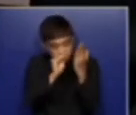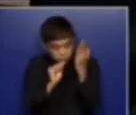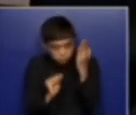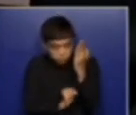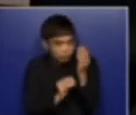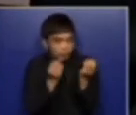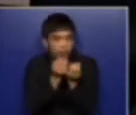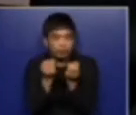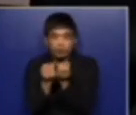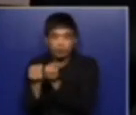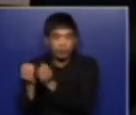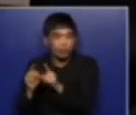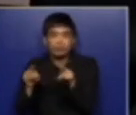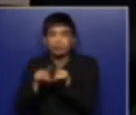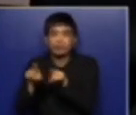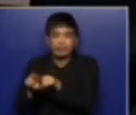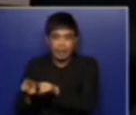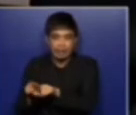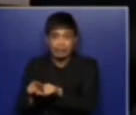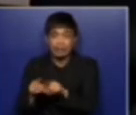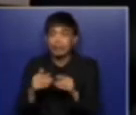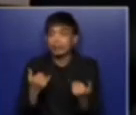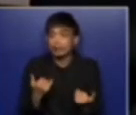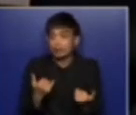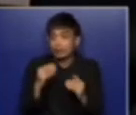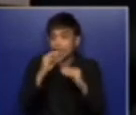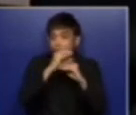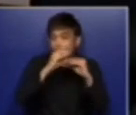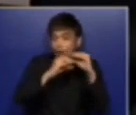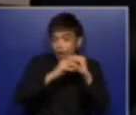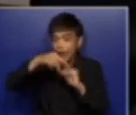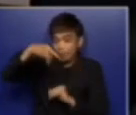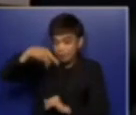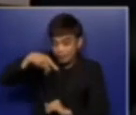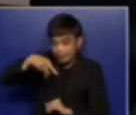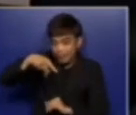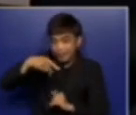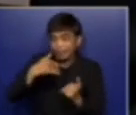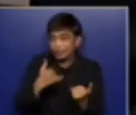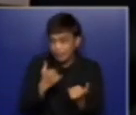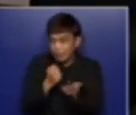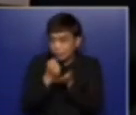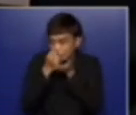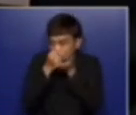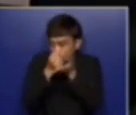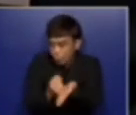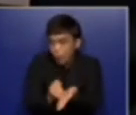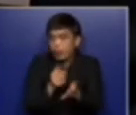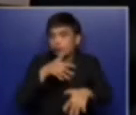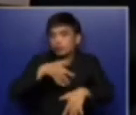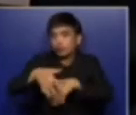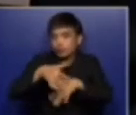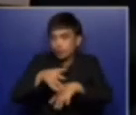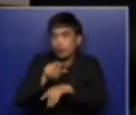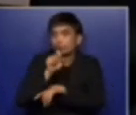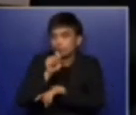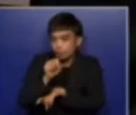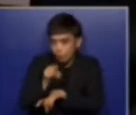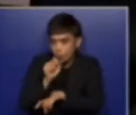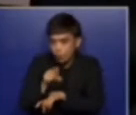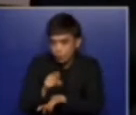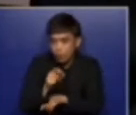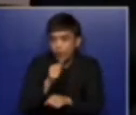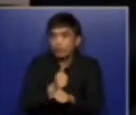คะและโครงการพิเศษนี้สามารถจะช่วยเหลือประชาชนอย่างเร่งด่วนโดยเฉพาะประ